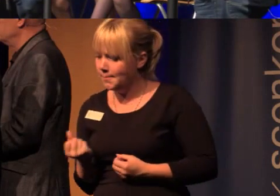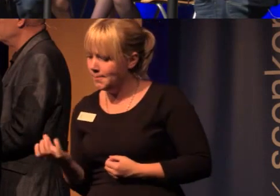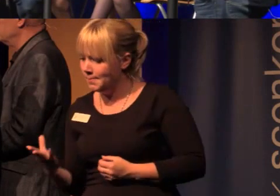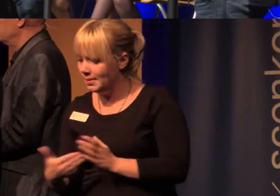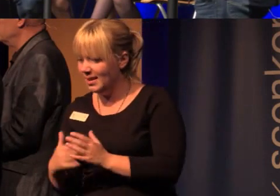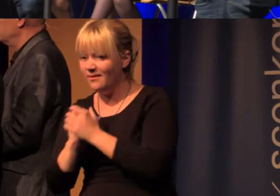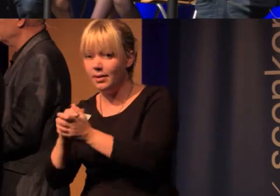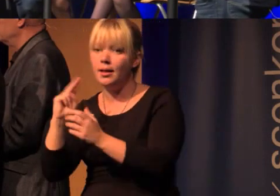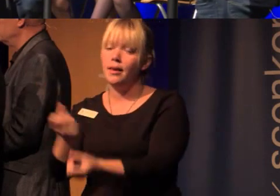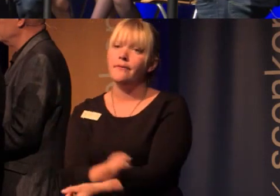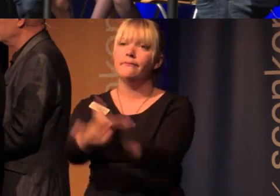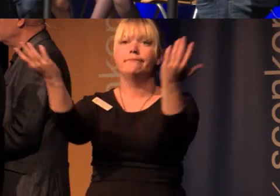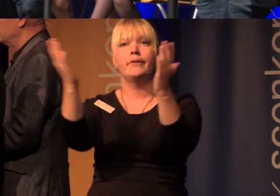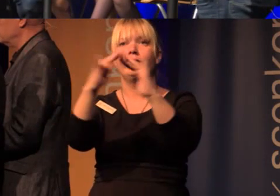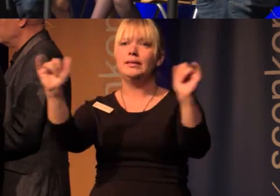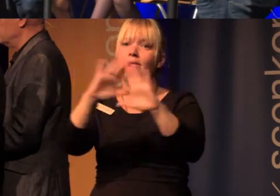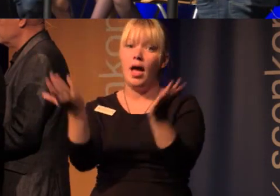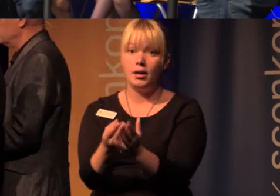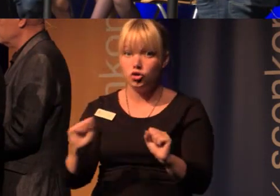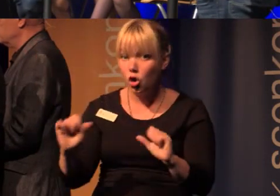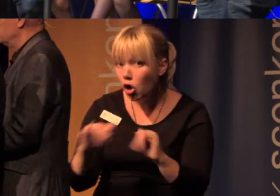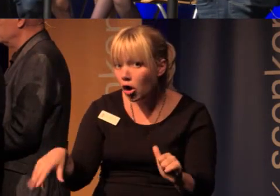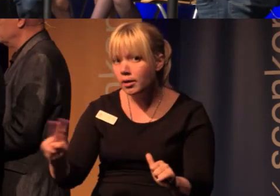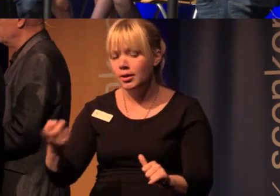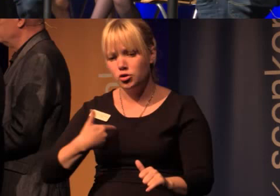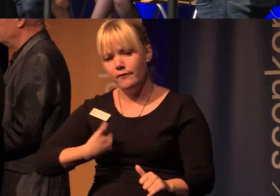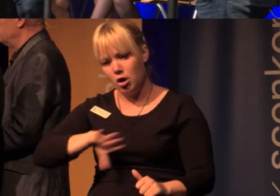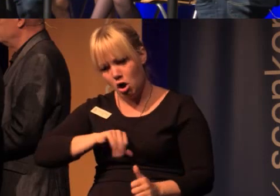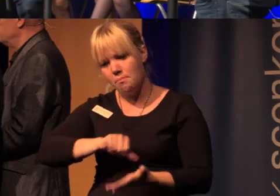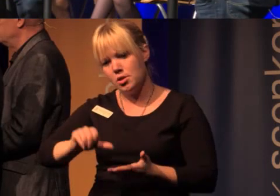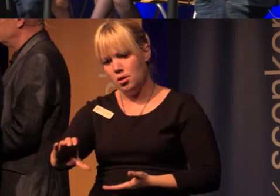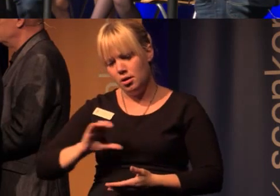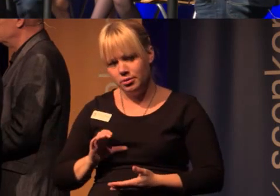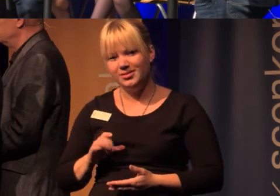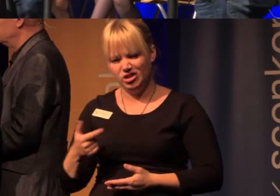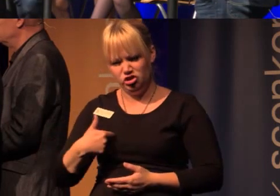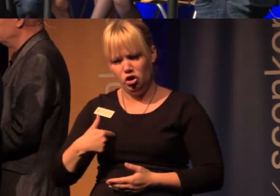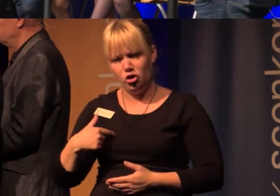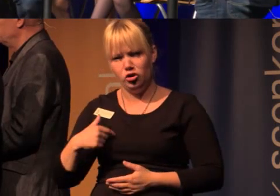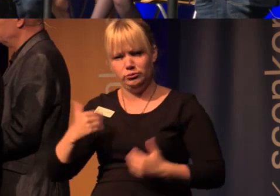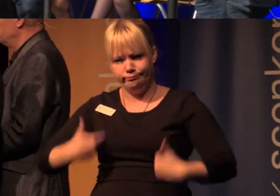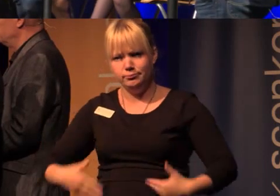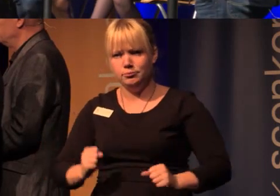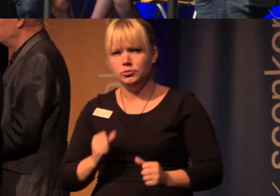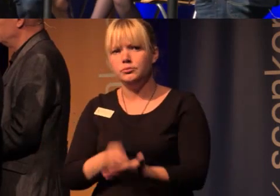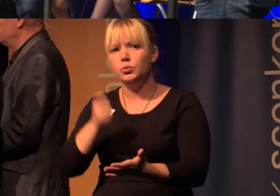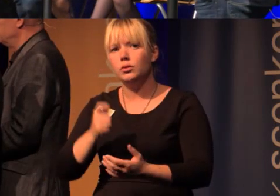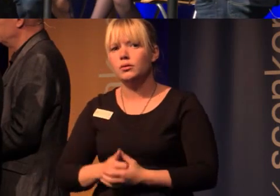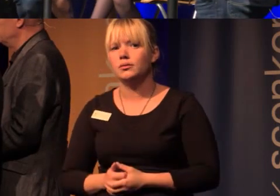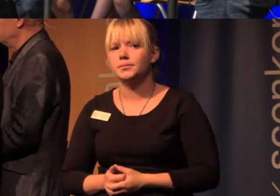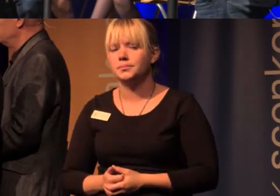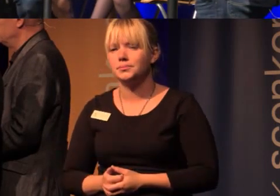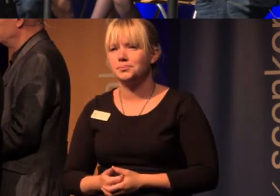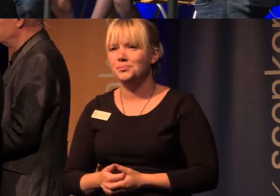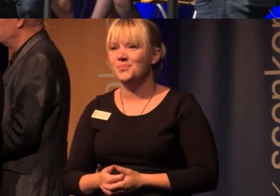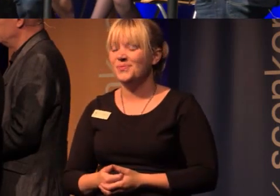eller till hela världen, om det ska vara gratis, ifall du ska ta betalt. Givetvis så insåg jag också när, så att säga, nu är det